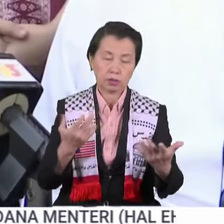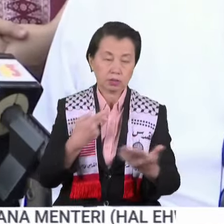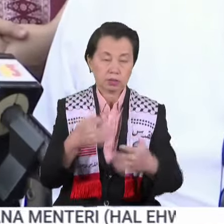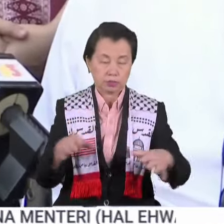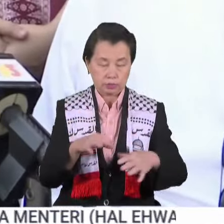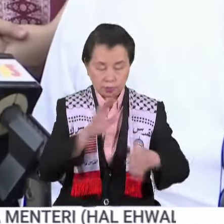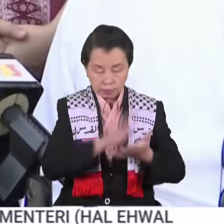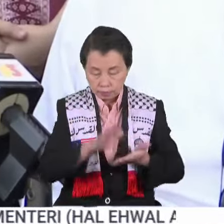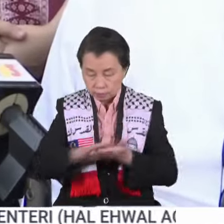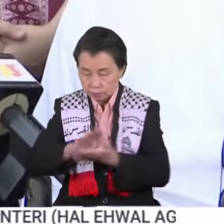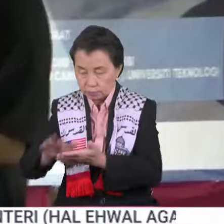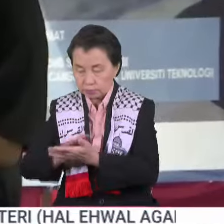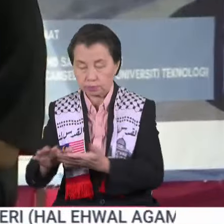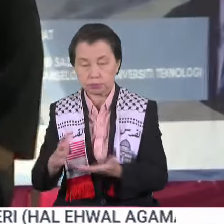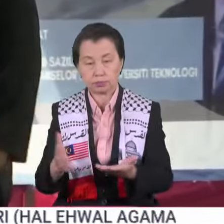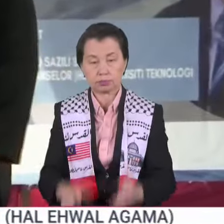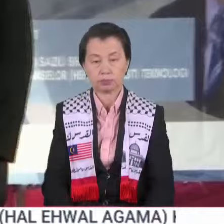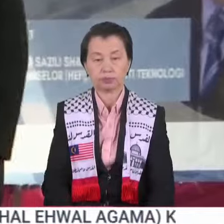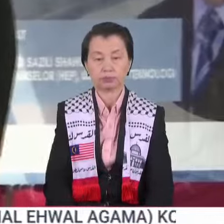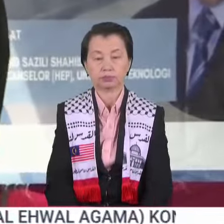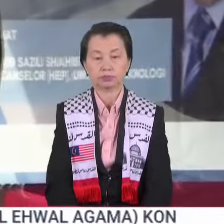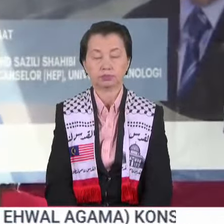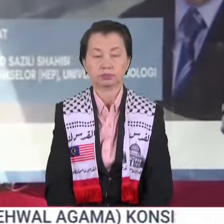melaksanakan perkara ini tanpa mengira kaum.